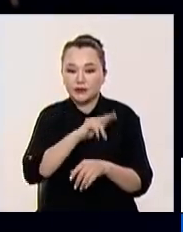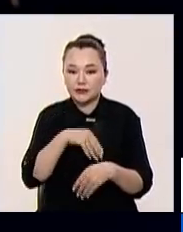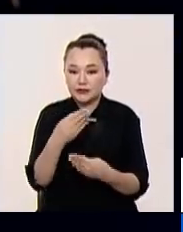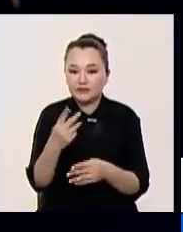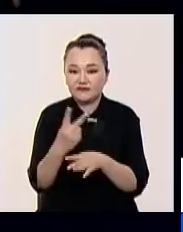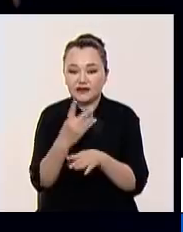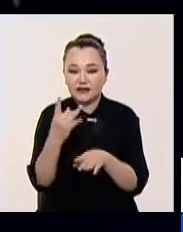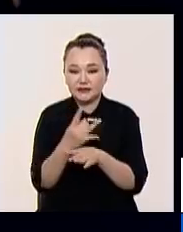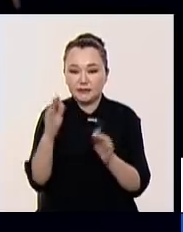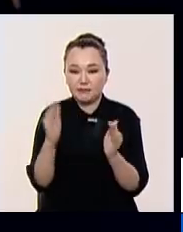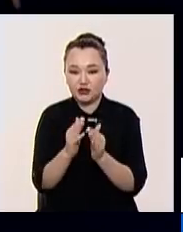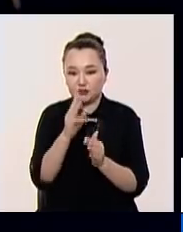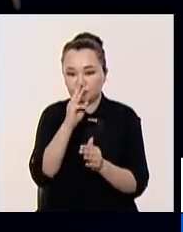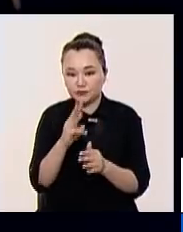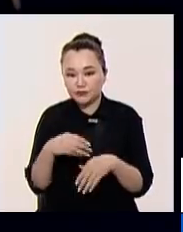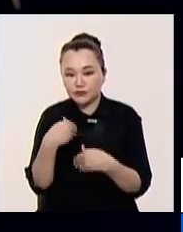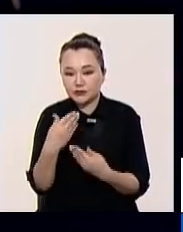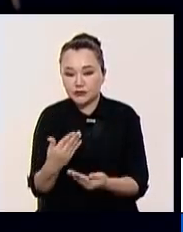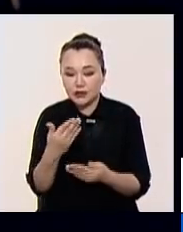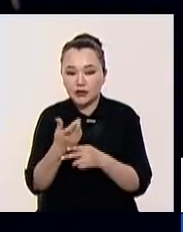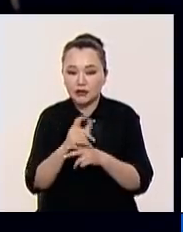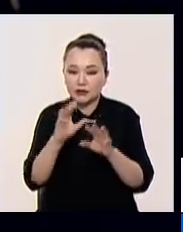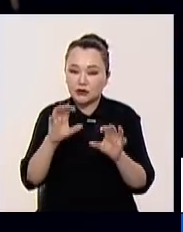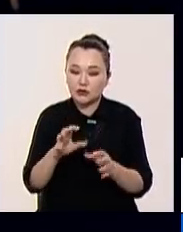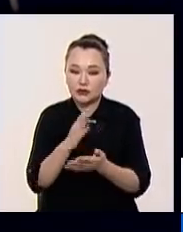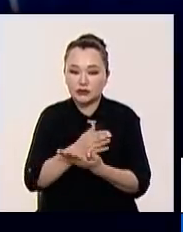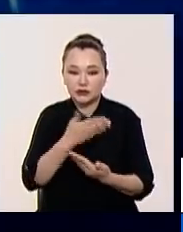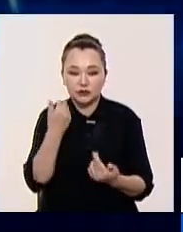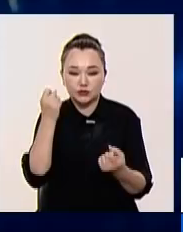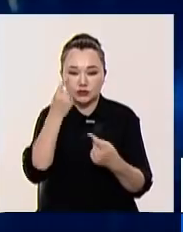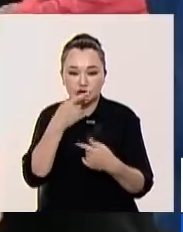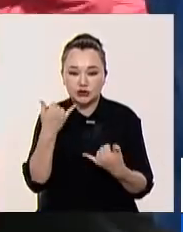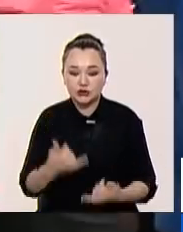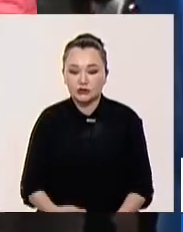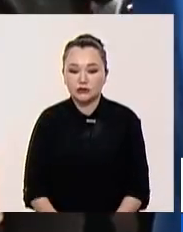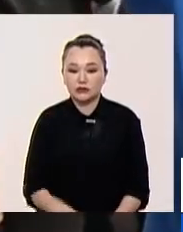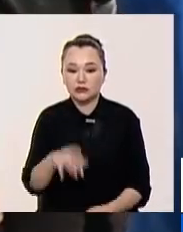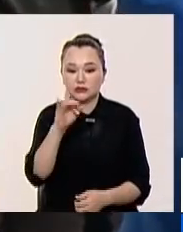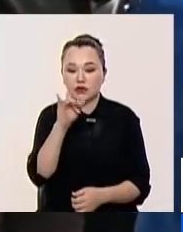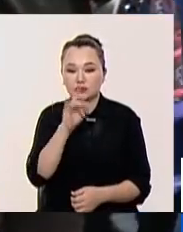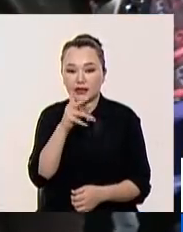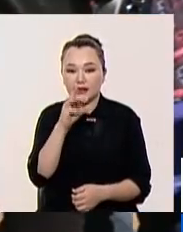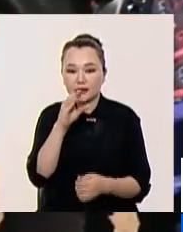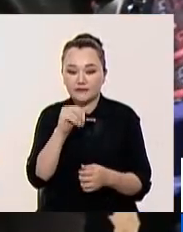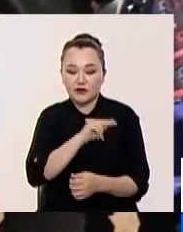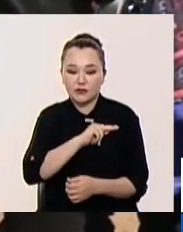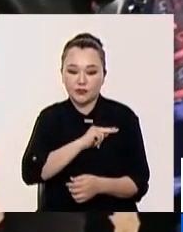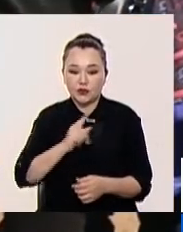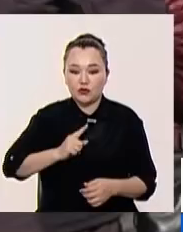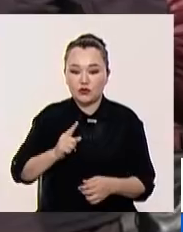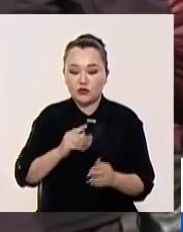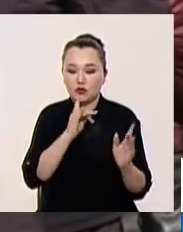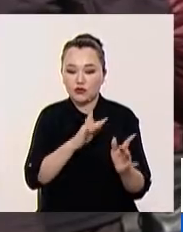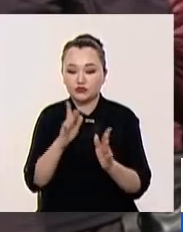2 раза меньше прежнего. Законно ли это? Узнавала Нина Шапо. Раушан Кокенова работает охранником в